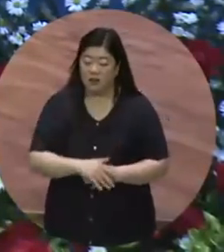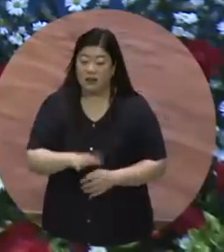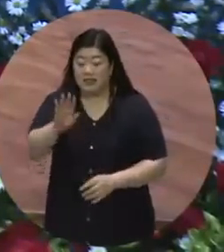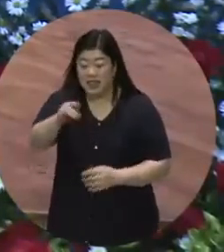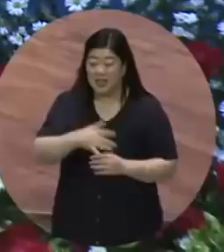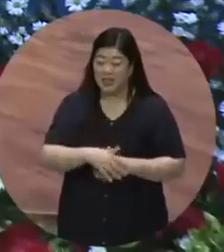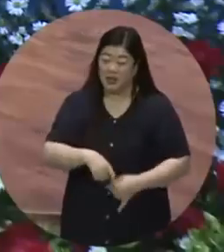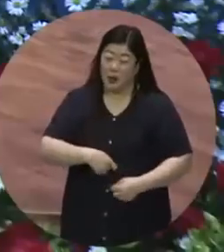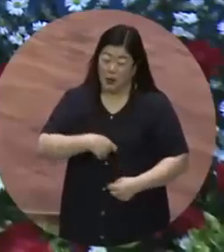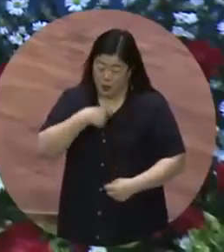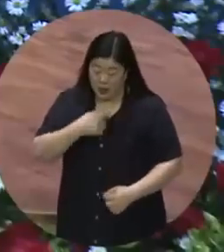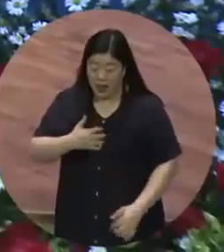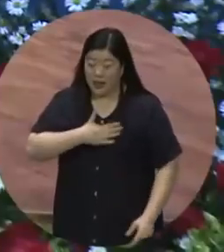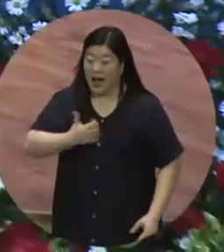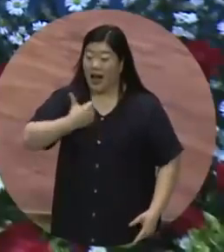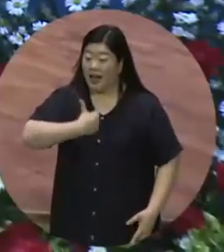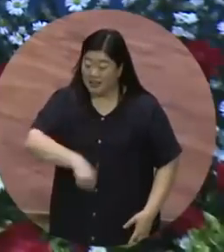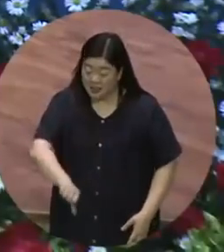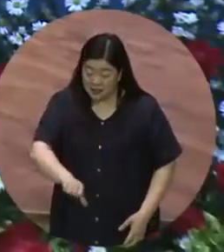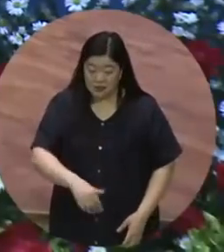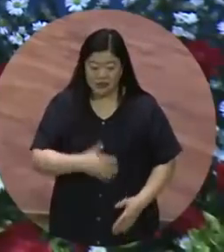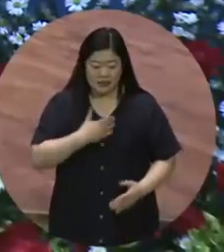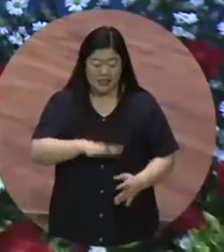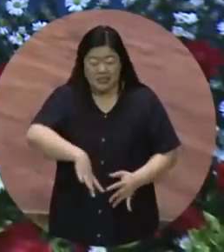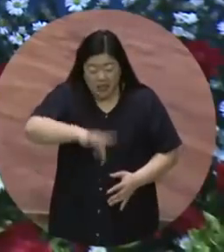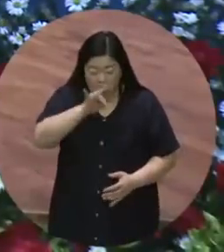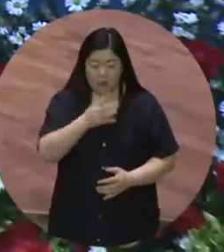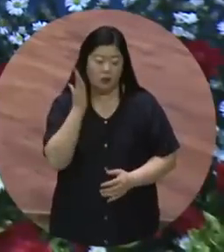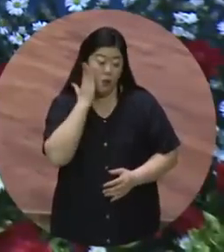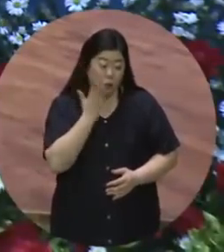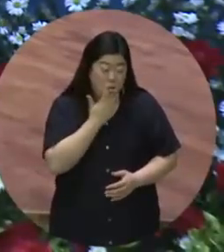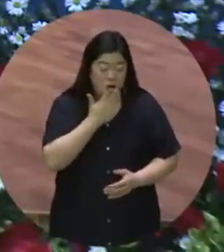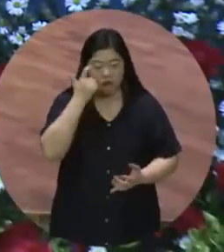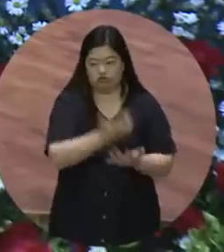농인으로 쓰임받든 장인으로 쓰임받든 상관없다니까 하나님 하신다니까요.